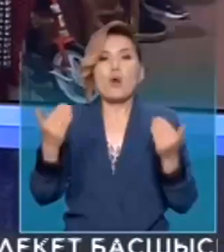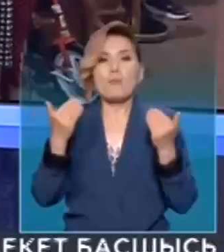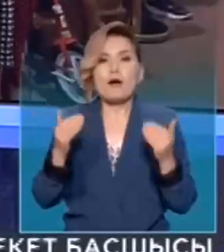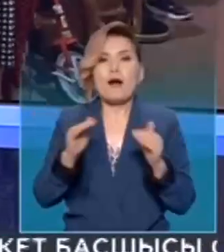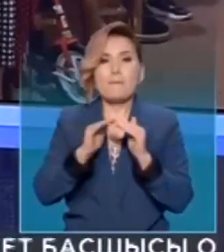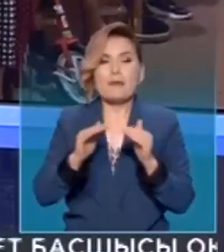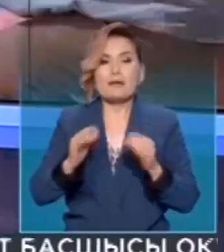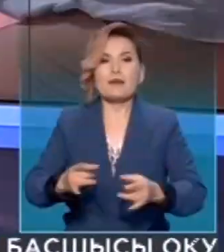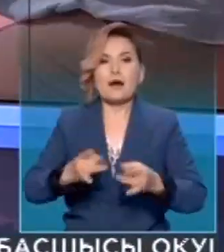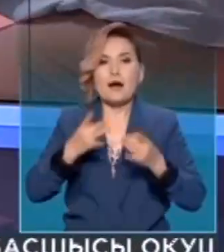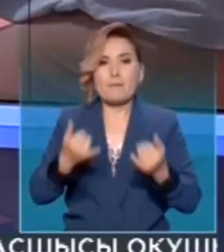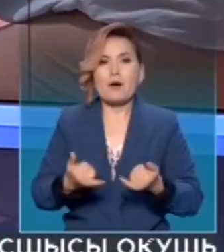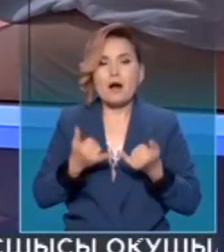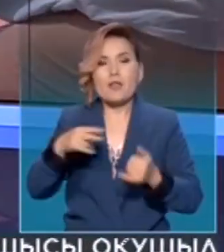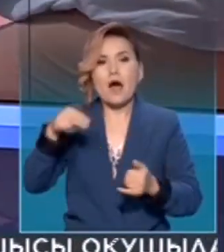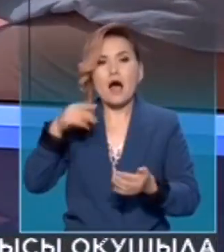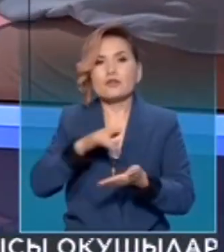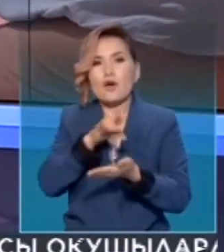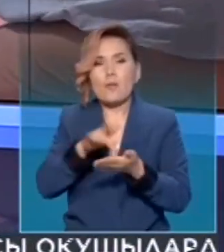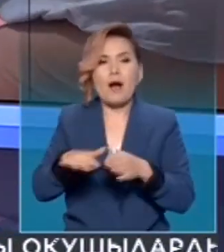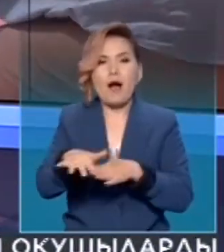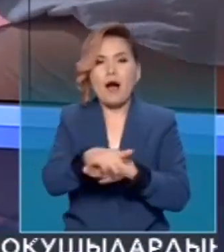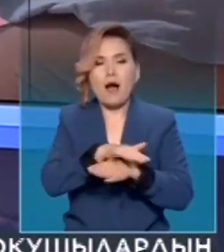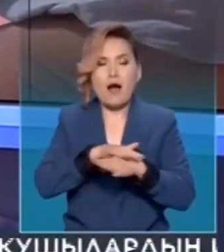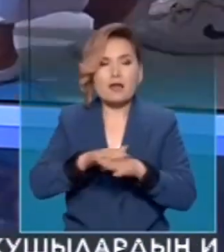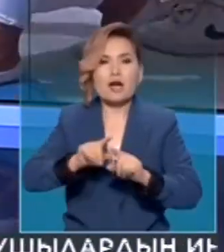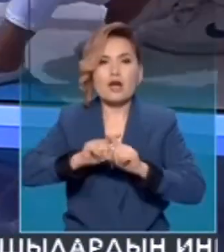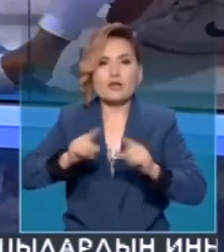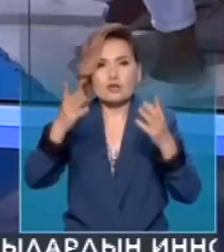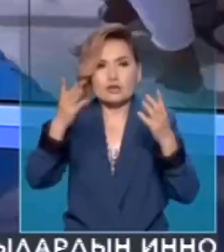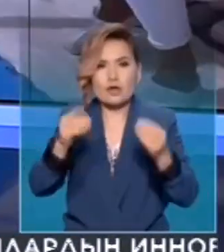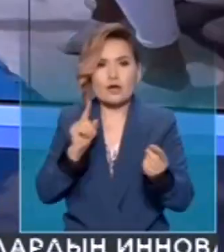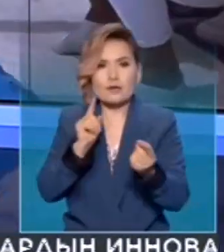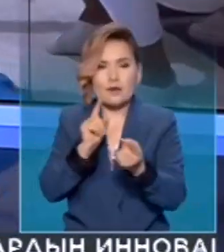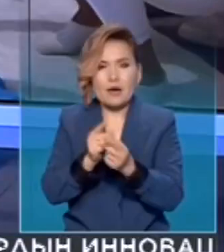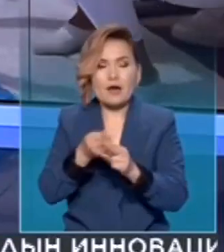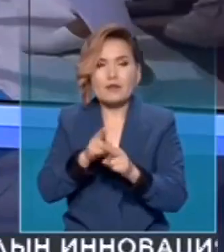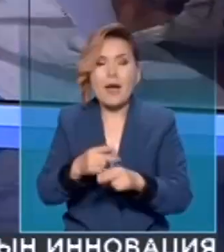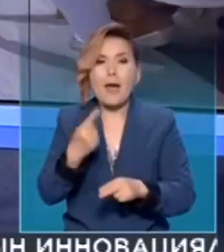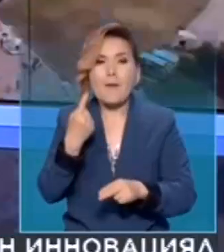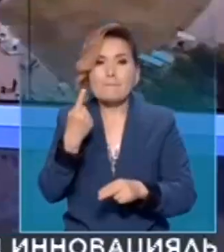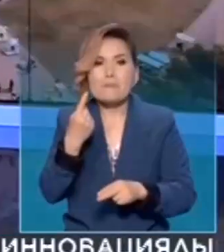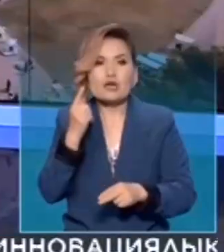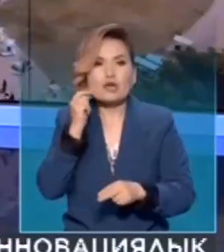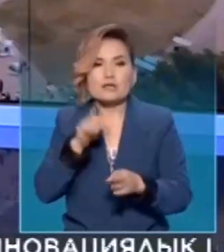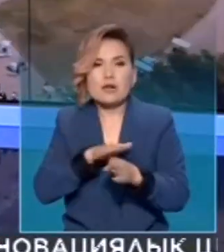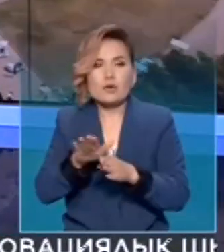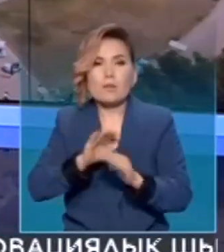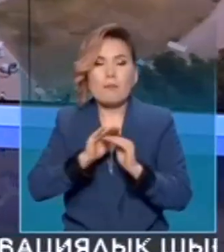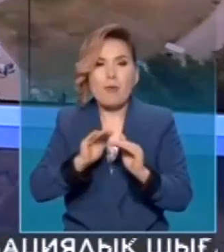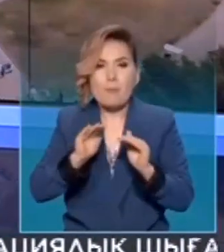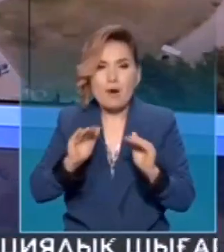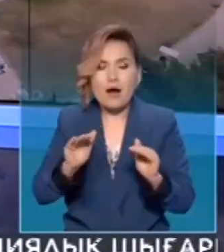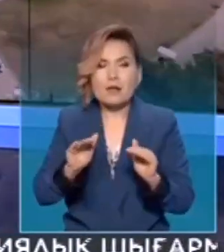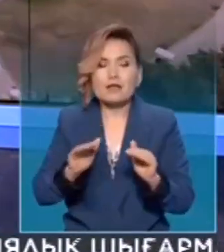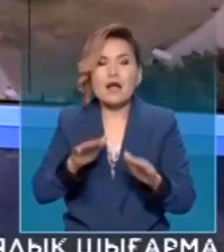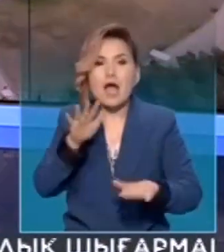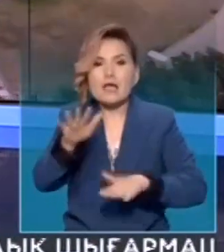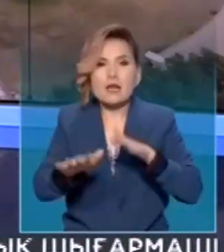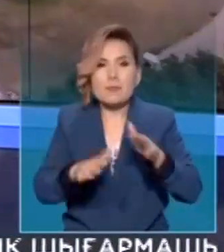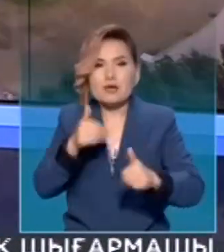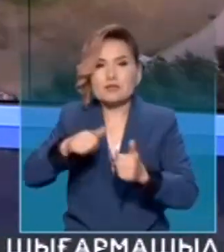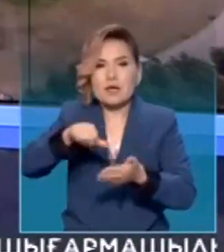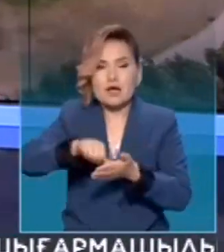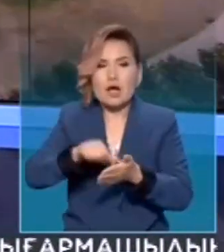Бүгінгі балалар мерекесін ақтөбеліктер ерекше тойлады. Орталық саябақта бір жасқа толмаған бөбектер еңбектеуден сайысқа түсті.